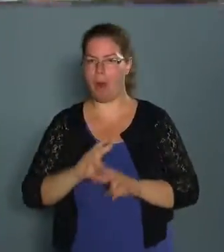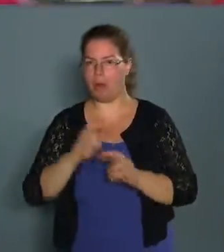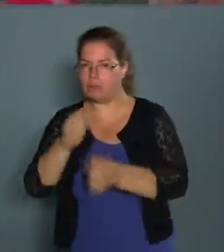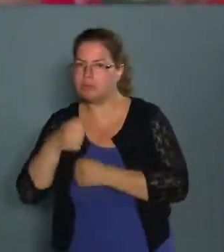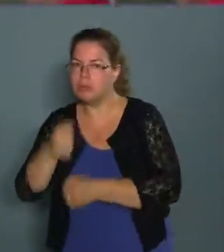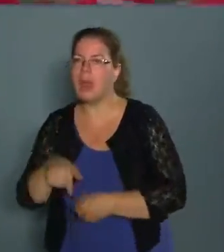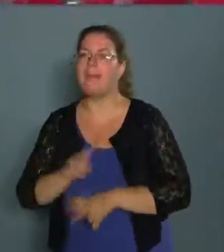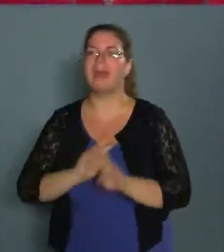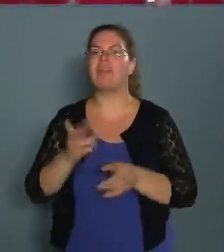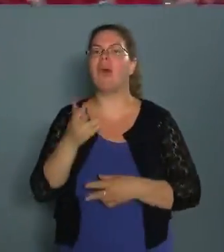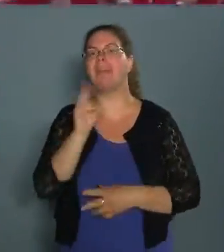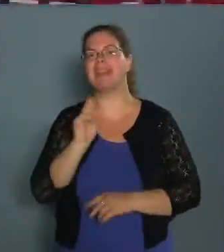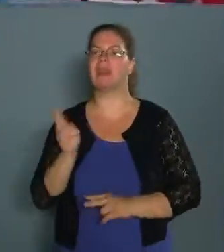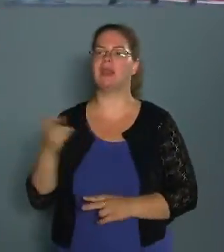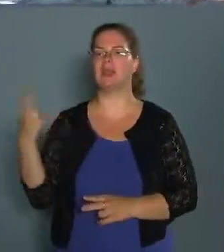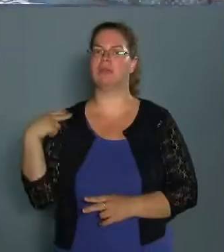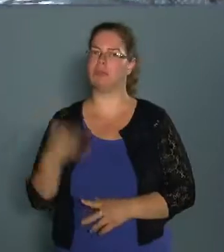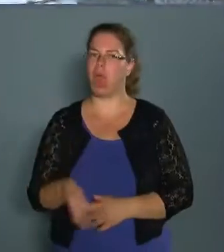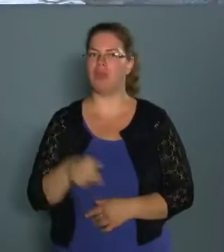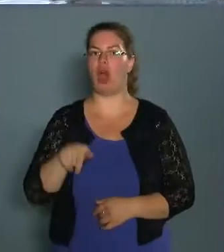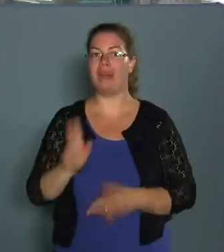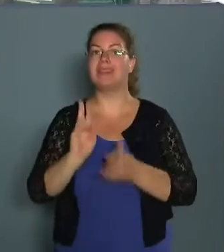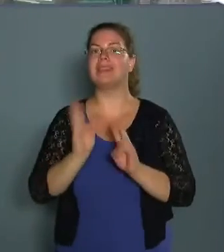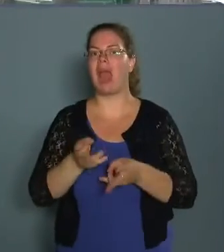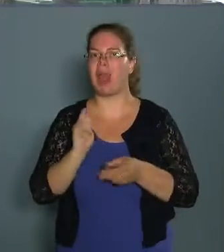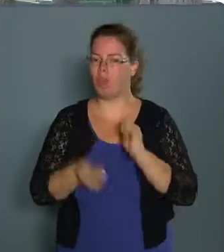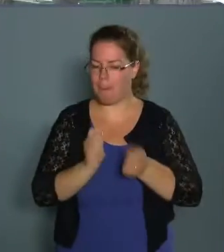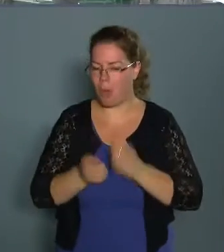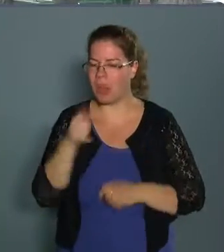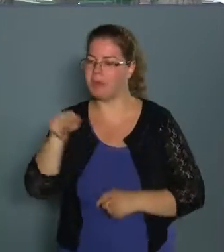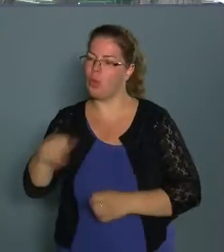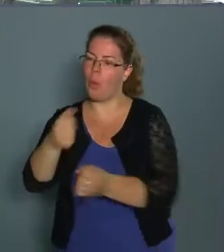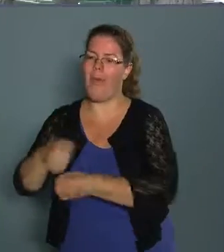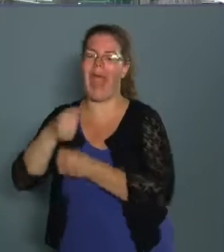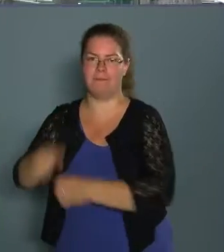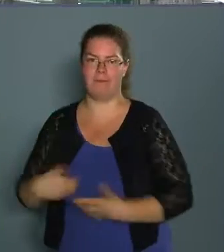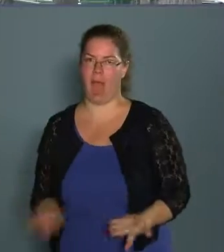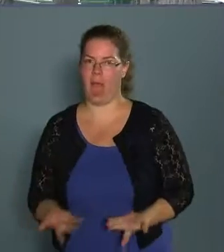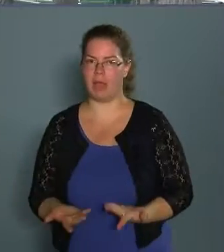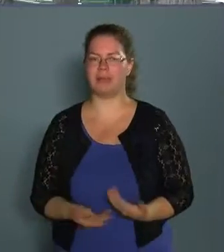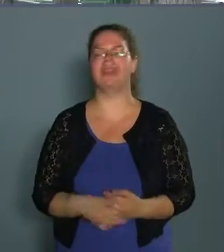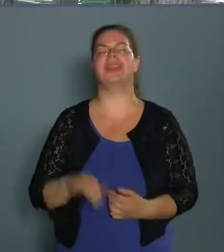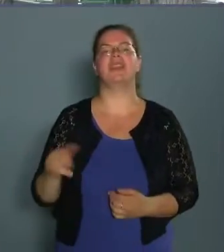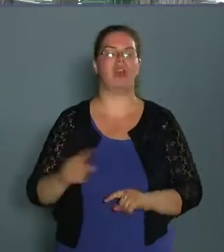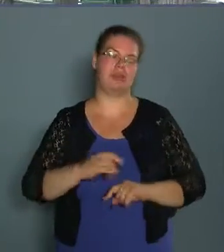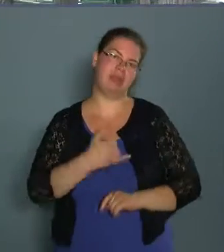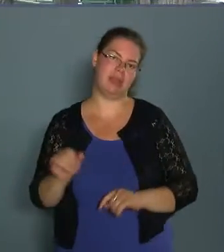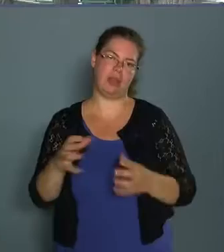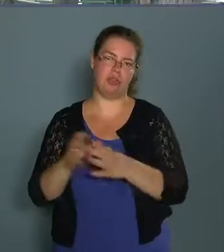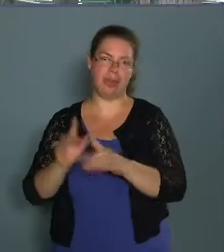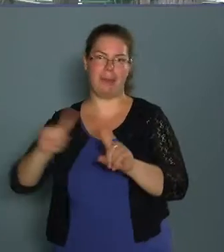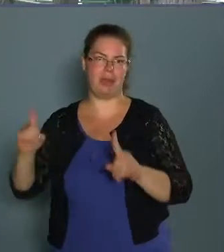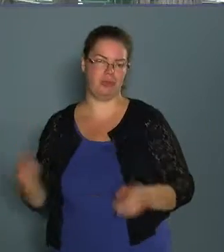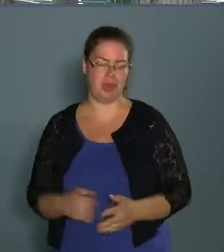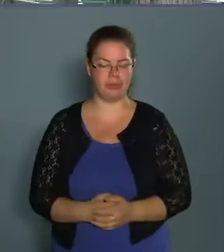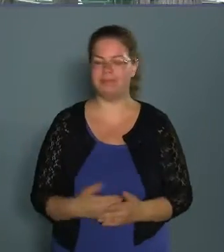egyik, meg van beszélve, hogy kicsoda, és azt kell dobolni a dobosnak, amit ő evez. Ez pedig minden csapatnál más. Milyen céljaitok vannak a